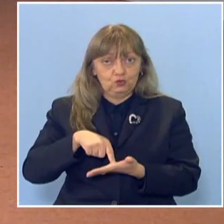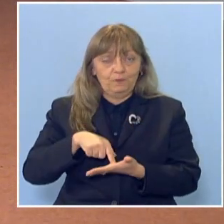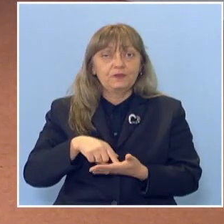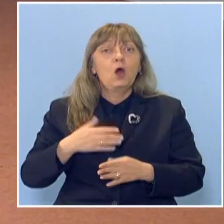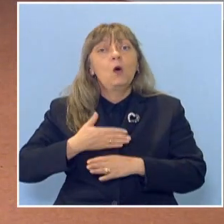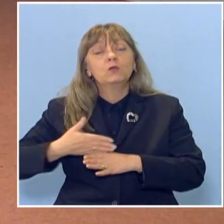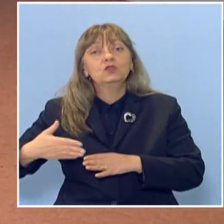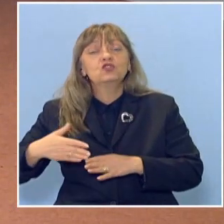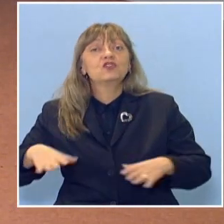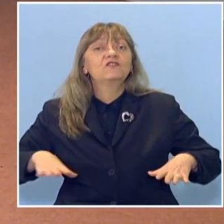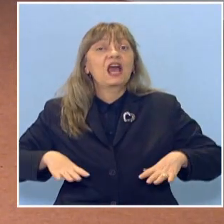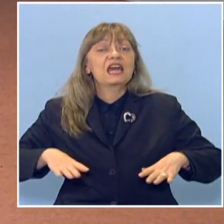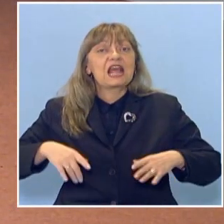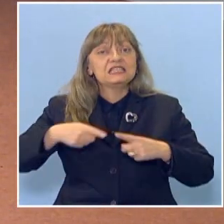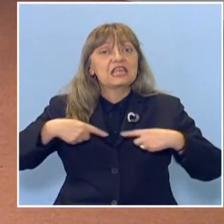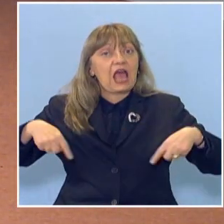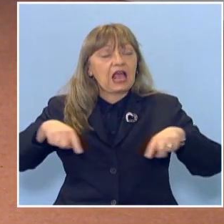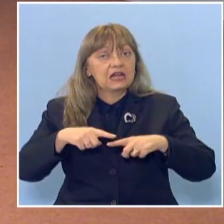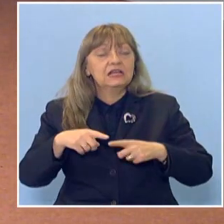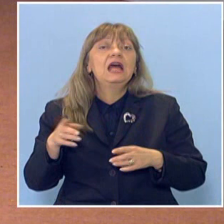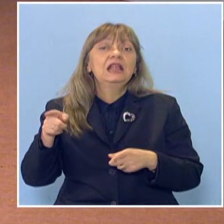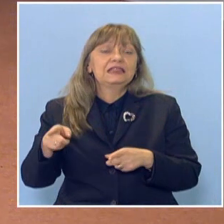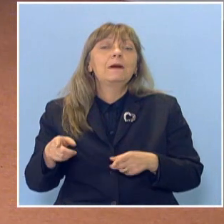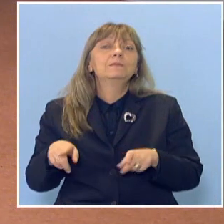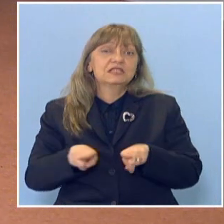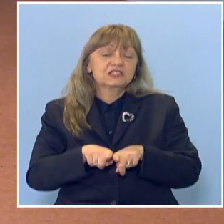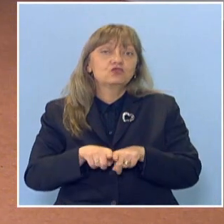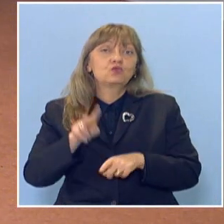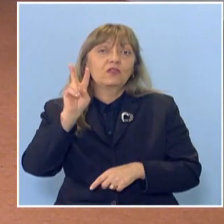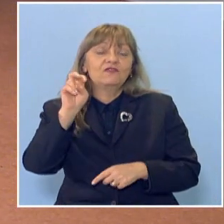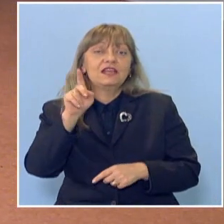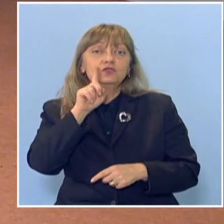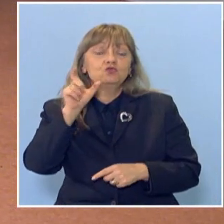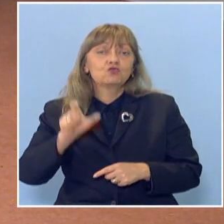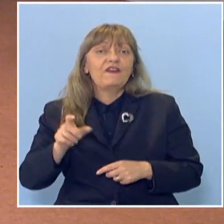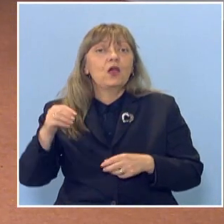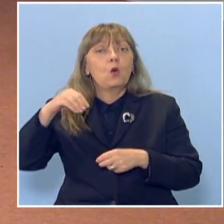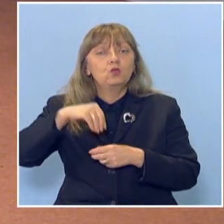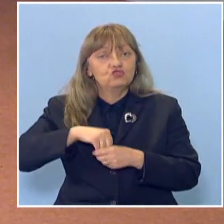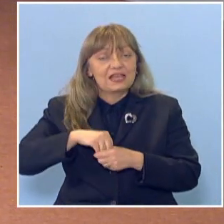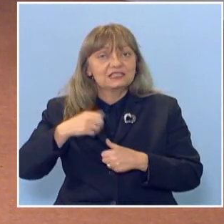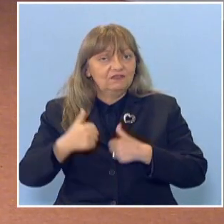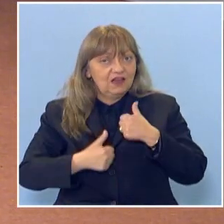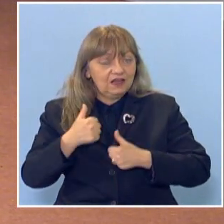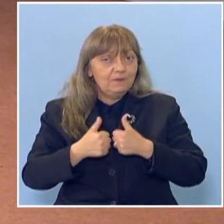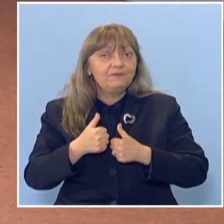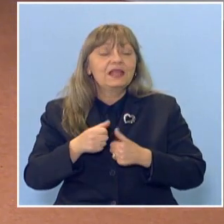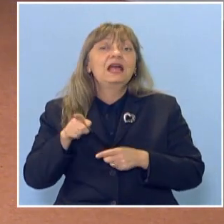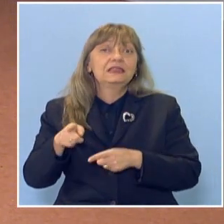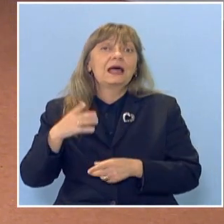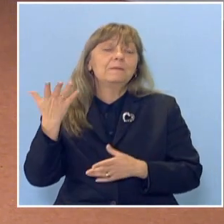кръг, където отново бяхме около 20 човека, но вече от целия град. И там бях